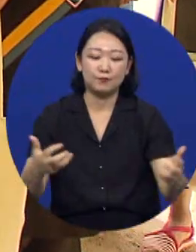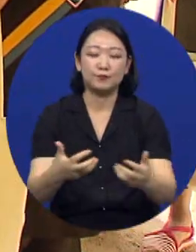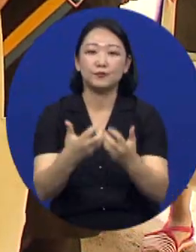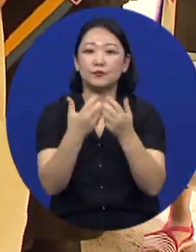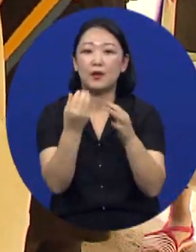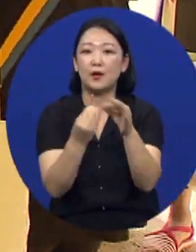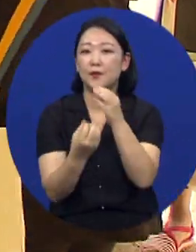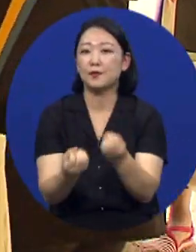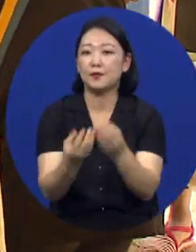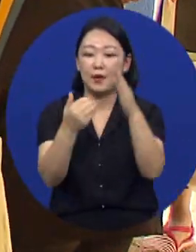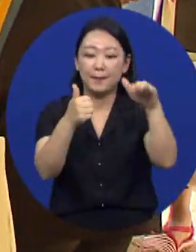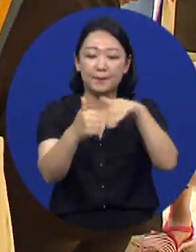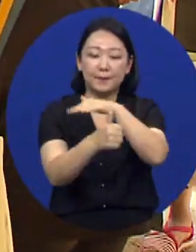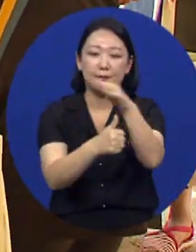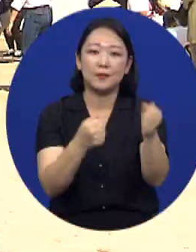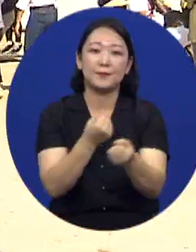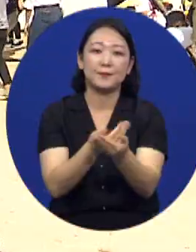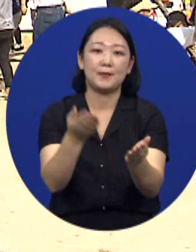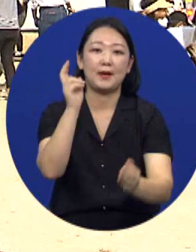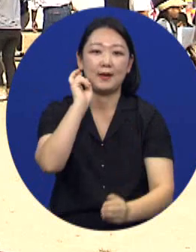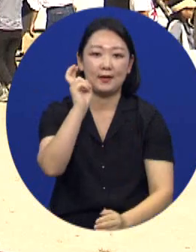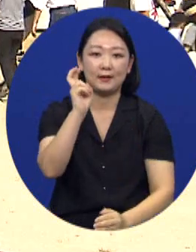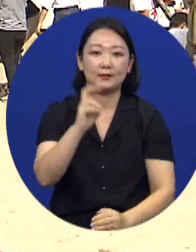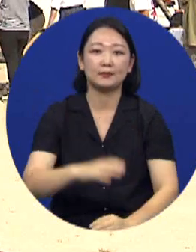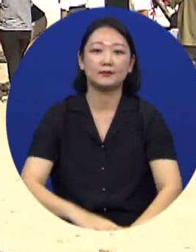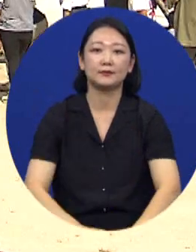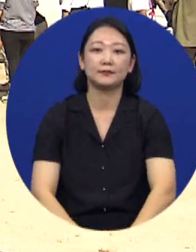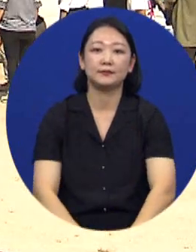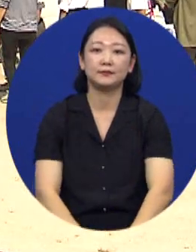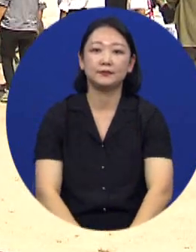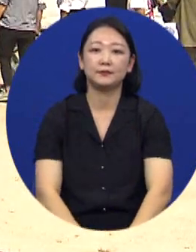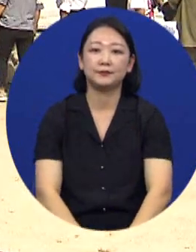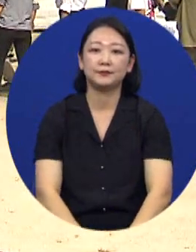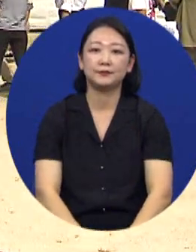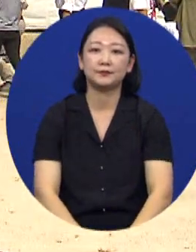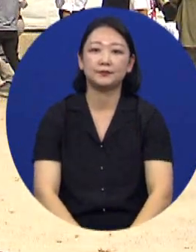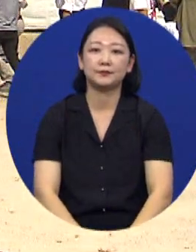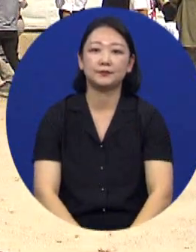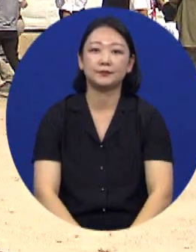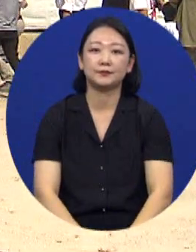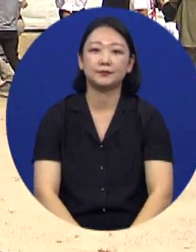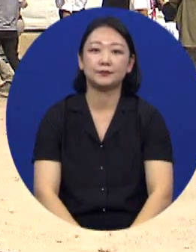풍성한 한가위 풍경이 펼쳐질 것으로 보입니다. MBC 뉴스 권혁태입니다.